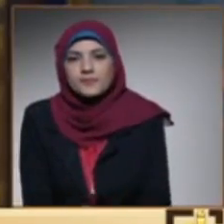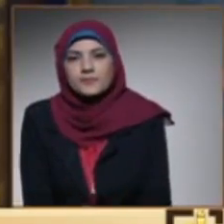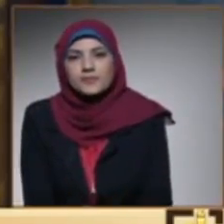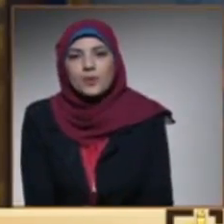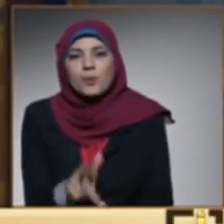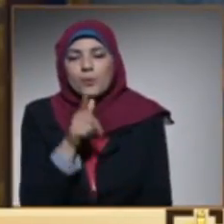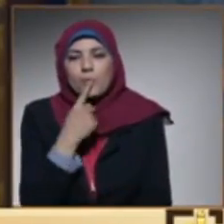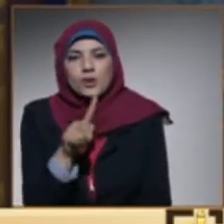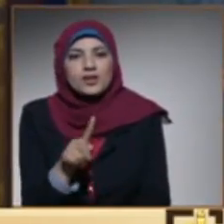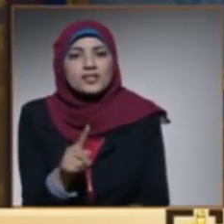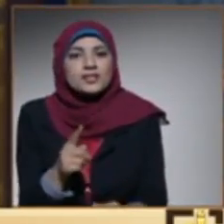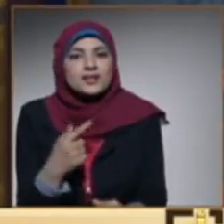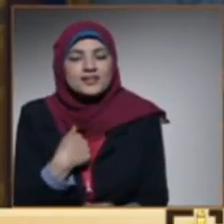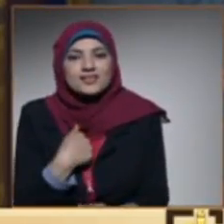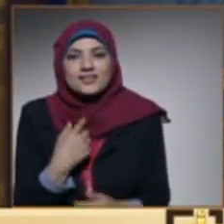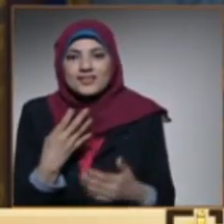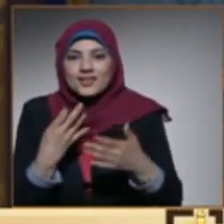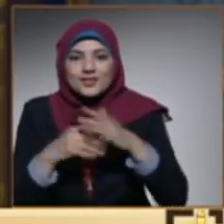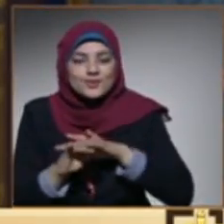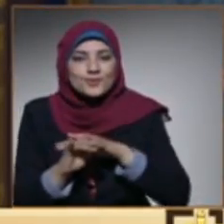والله هو انا يعني حماده بالنسبه لي